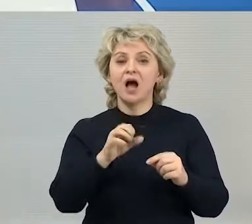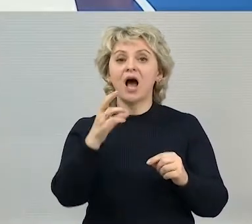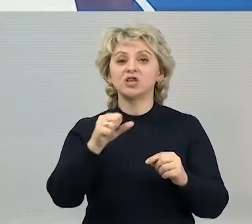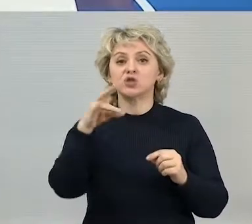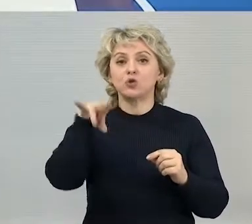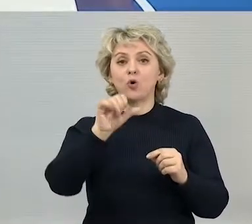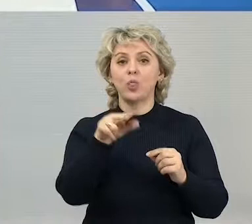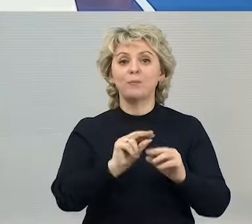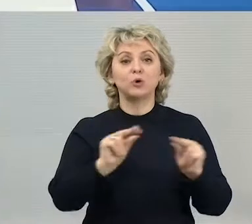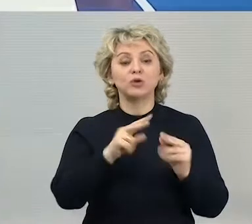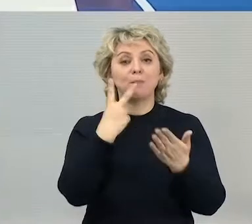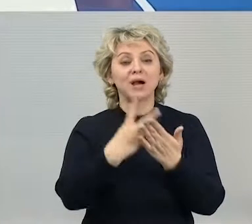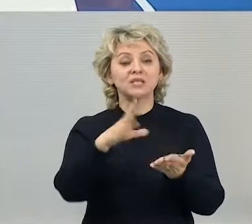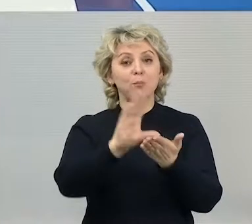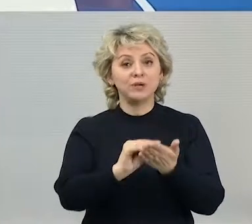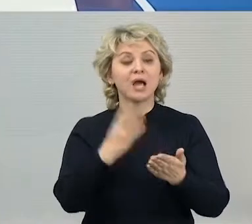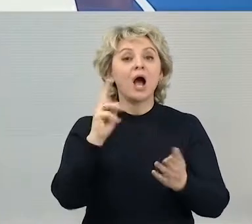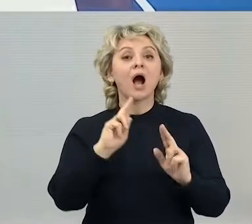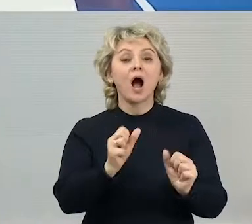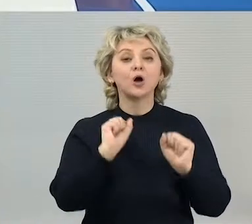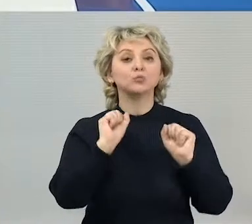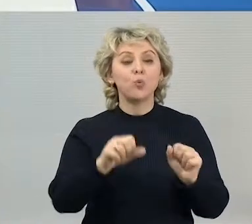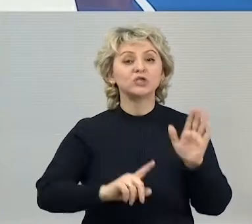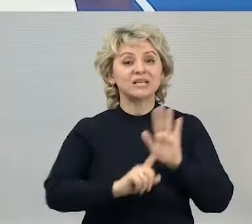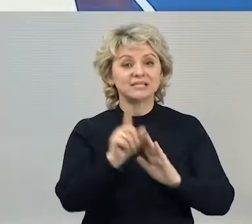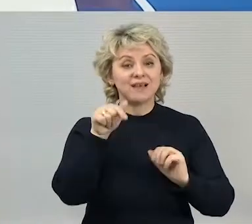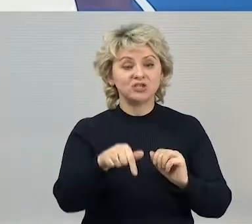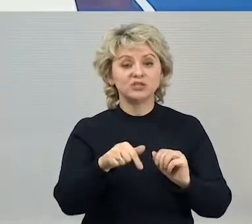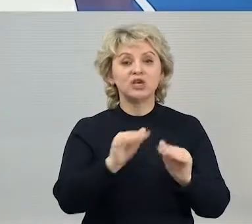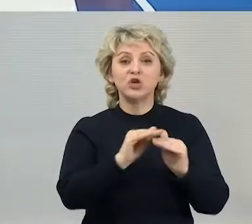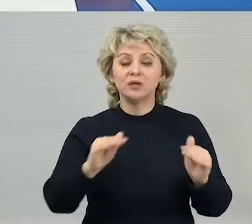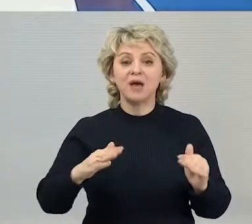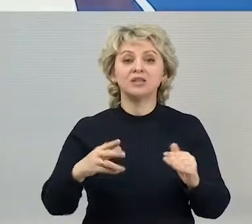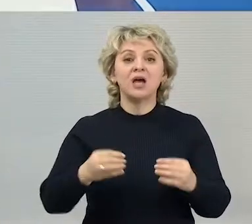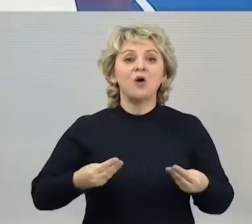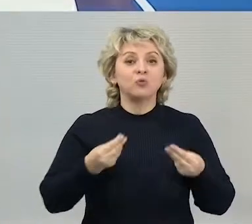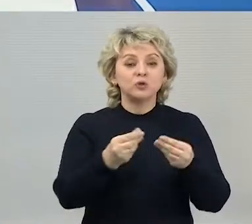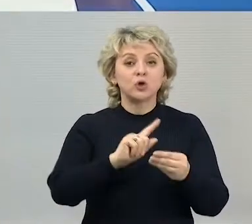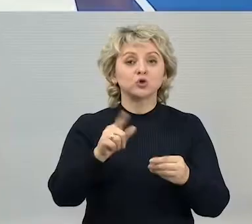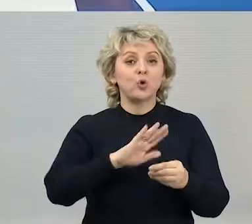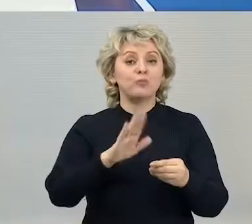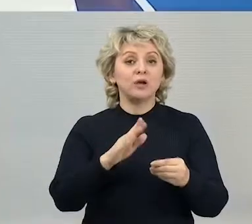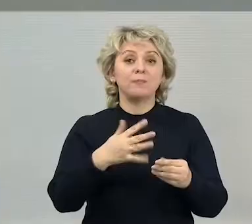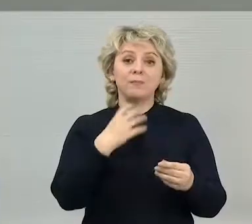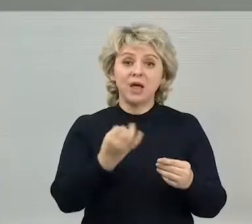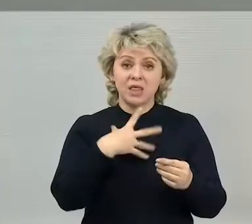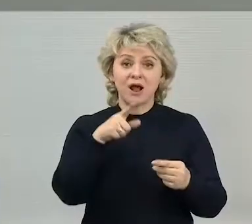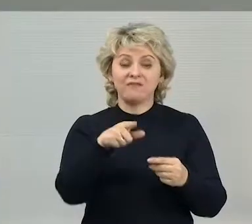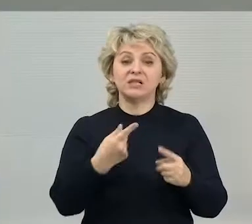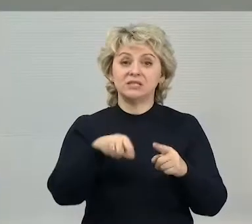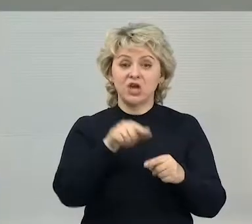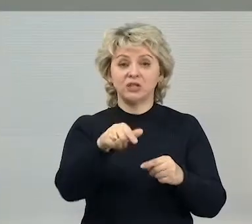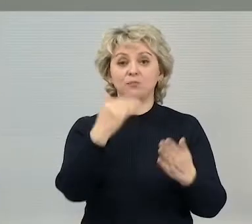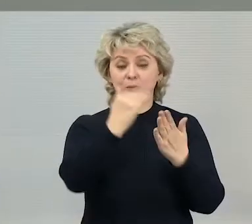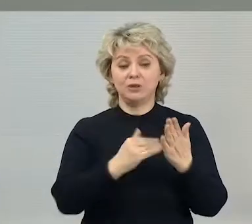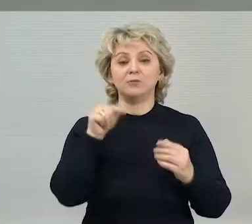например, учителям показываю примеры, как можно завести даже ребят, ну, совершенно не склонных вообще к умственной деятельности, физически